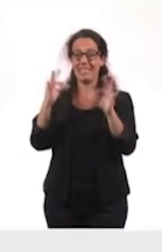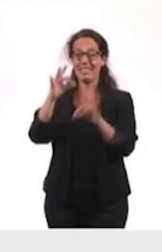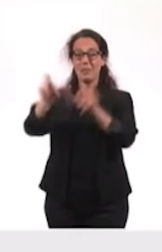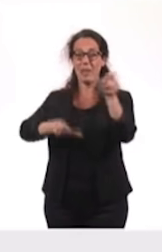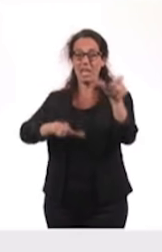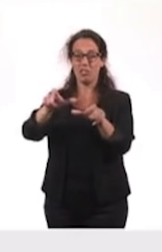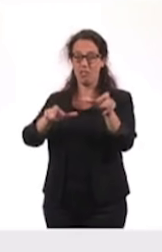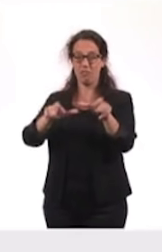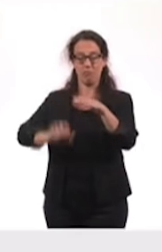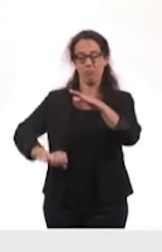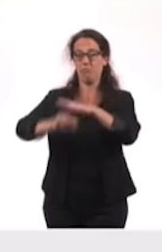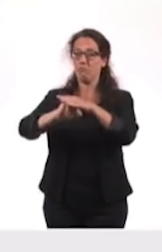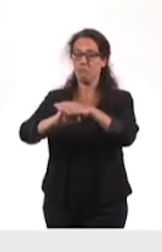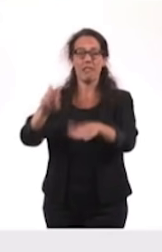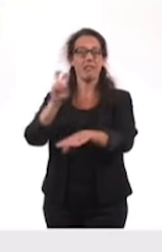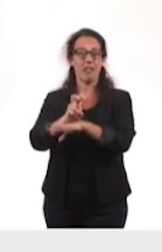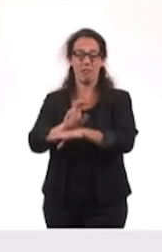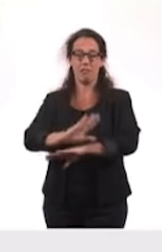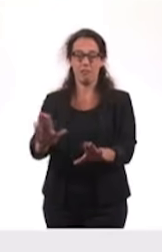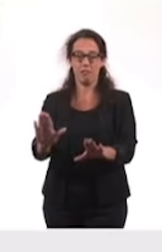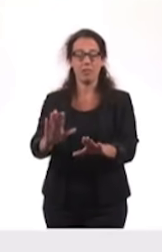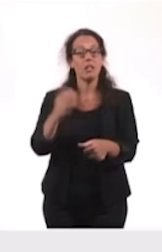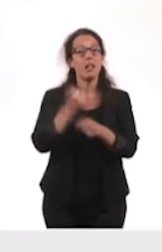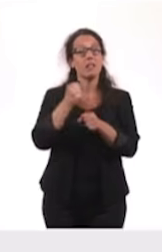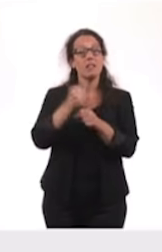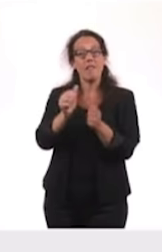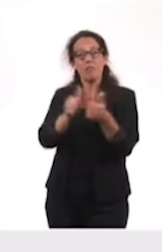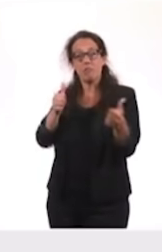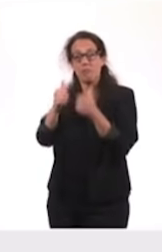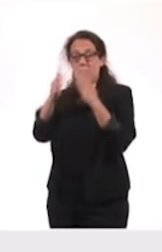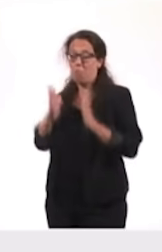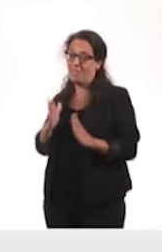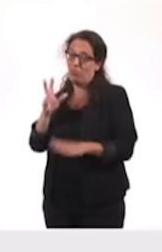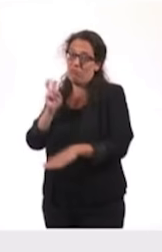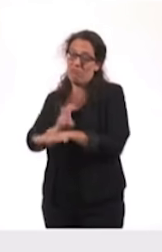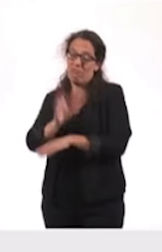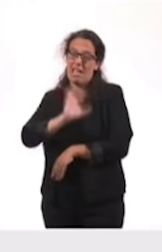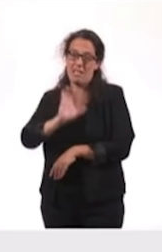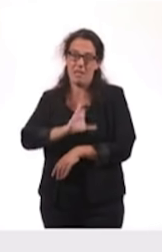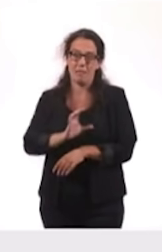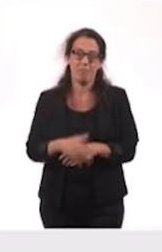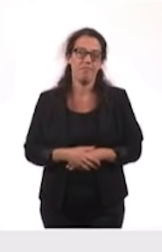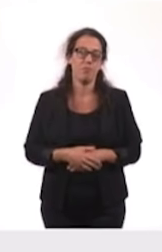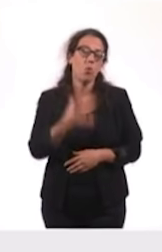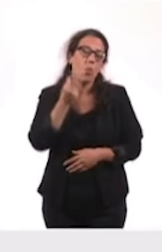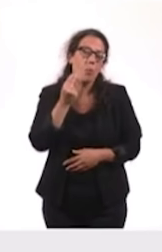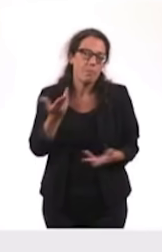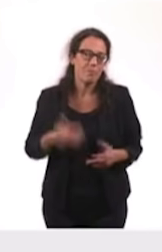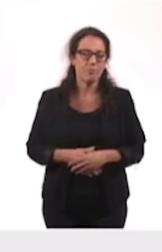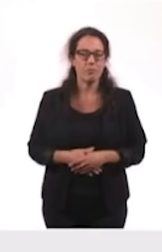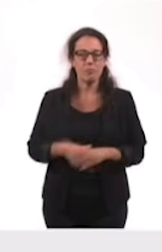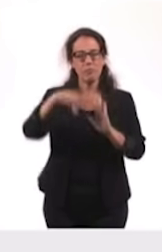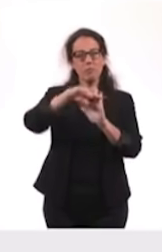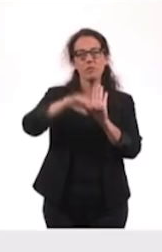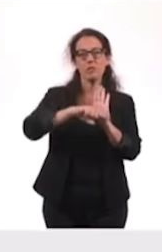maintenue. Le principe du recours au télétravail doit toujours être privilégié, on le comprend bien. Le respect des gestes barrières,